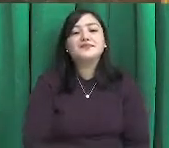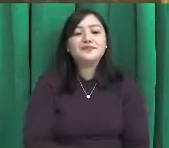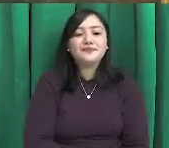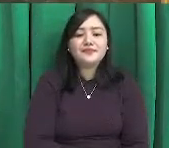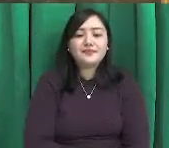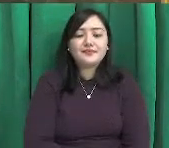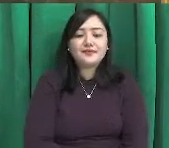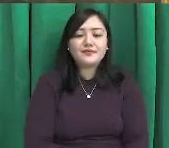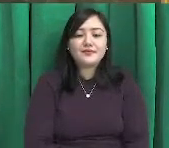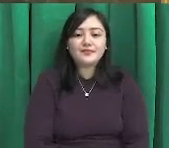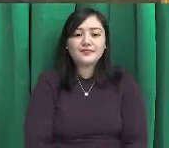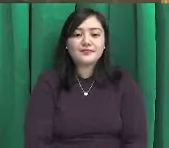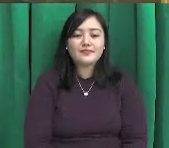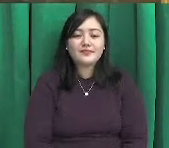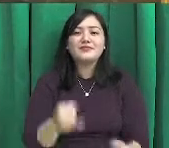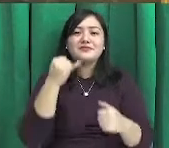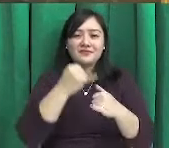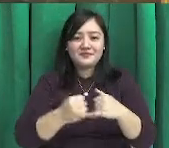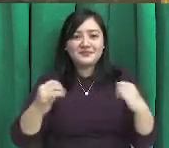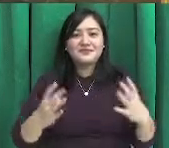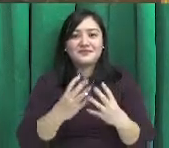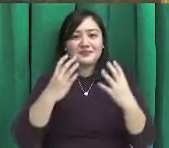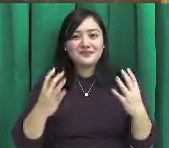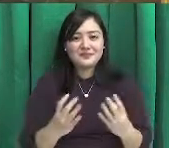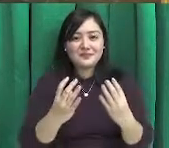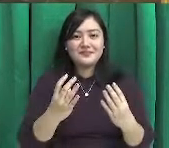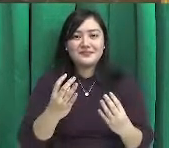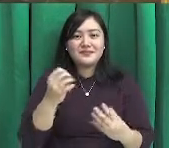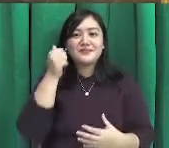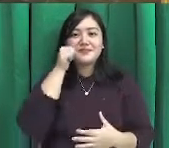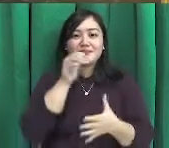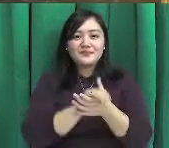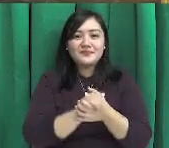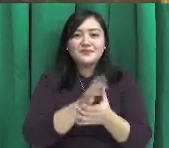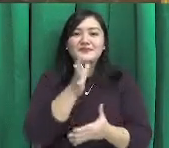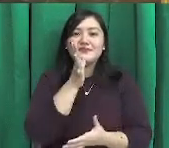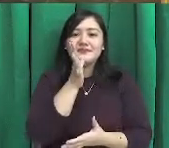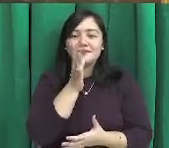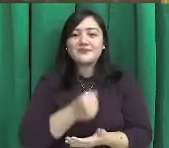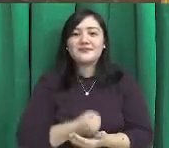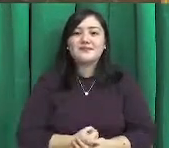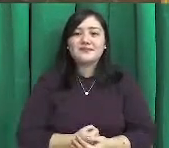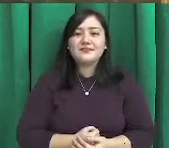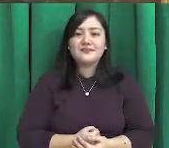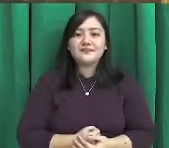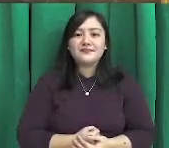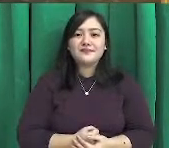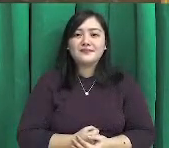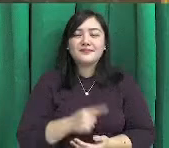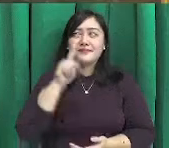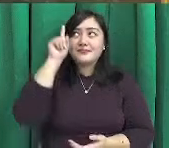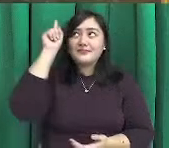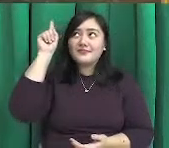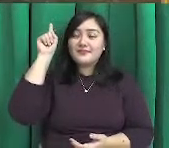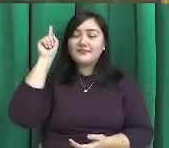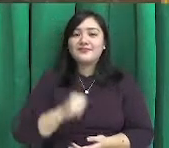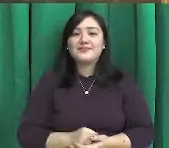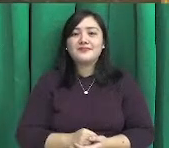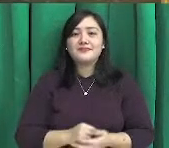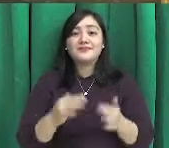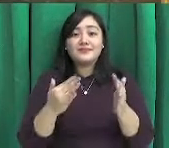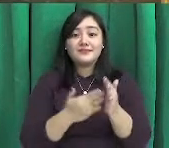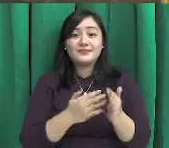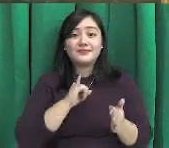salita para sa mga nanay at sa mga asawang babae. Nida, please. Yes, Pastor. Una-una po sa lahat, maraming salamat po sa